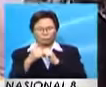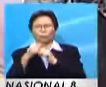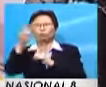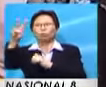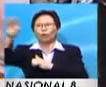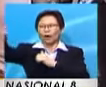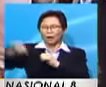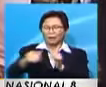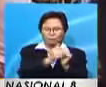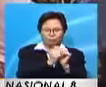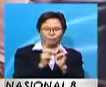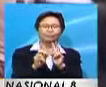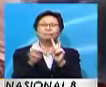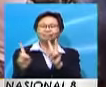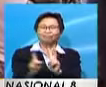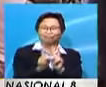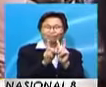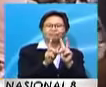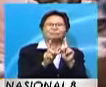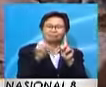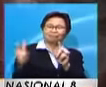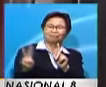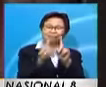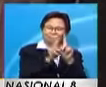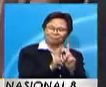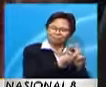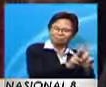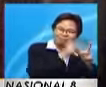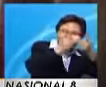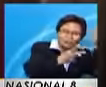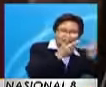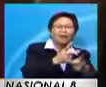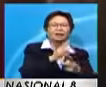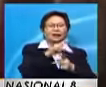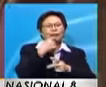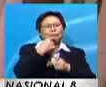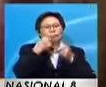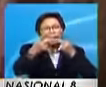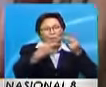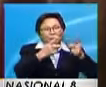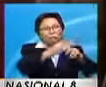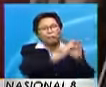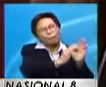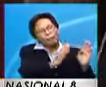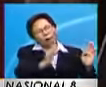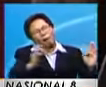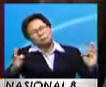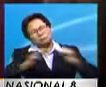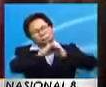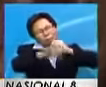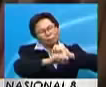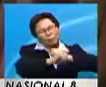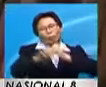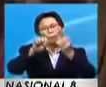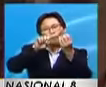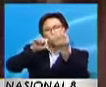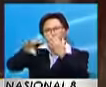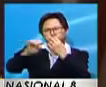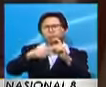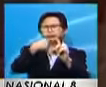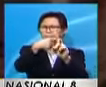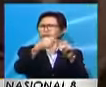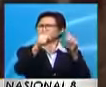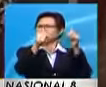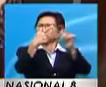dua lagi adiknya Wawan Iskandar dan one Muhammad Amor dalam perhitungan eliaser berkata spanjang bercamping beliau menerima maklum balas